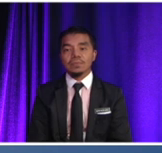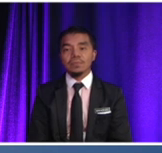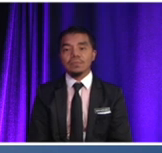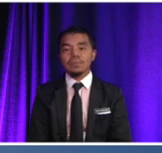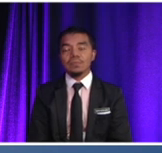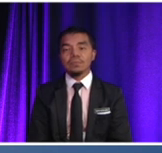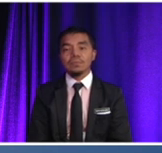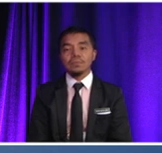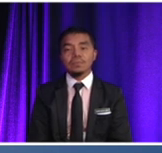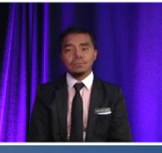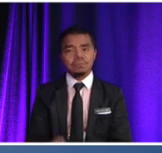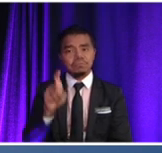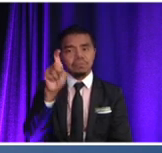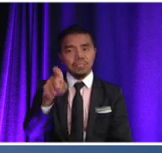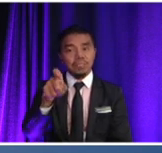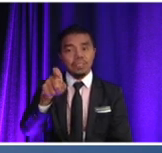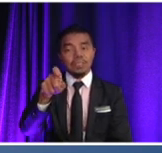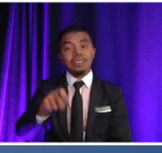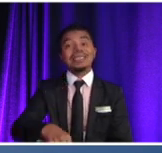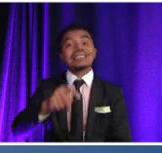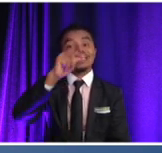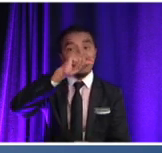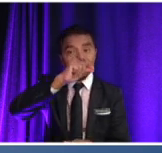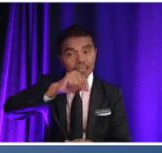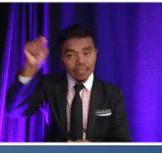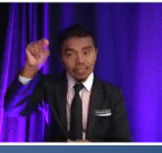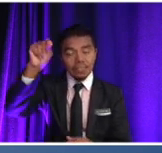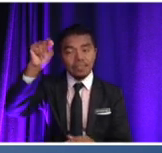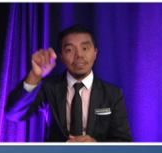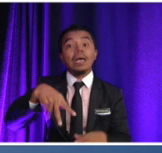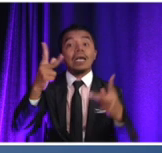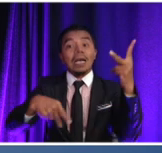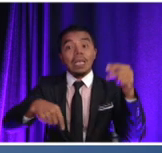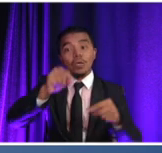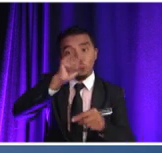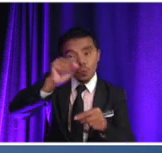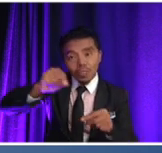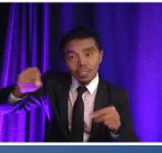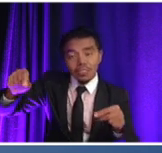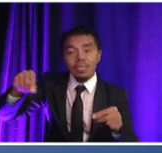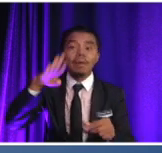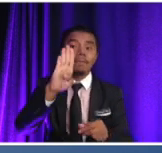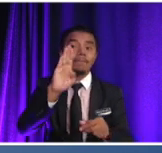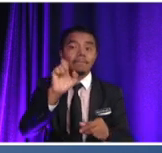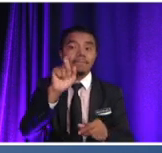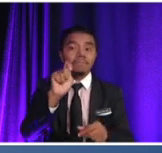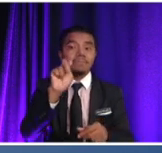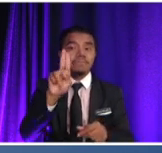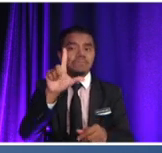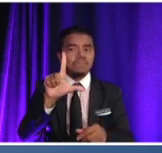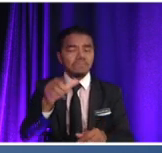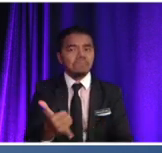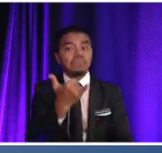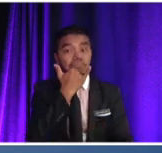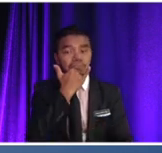oke Jadi mesti karena tulis Thunder betul ataupun salah oke sekarang Setia mencoba menghasilkan produk